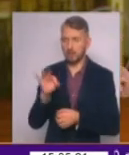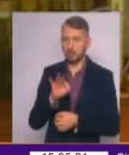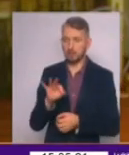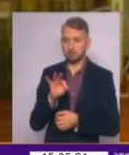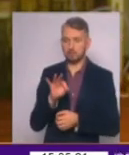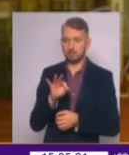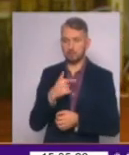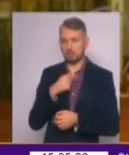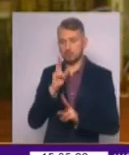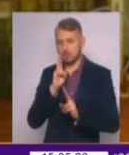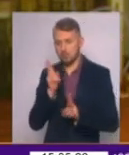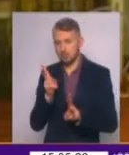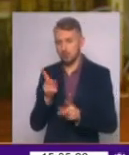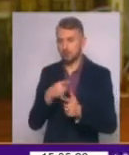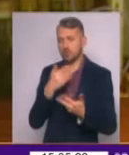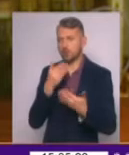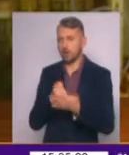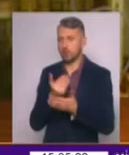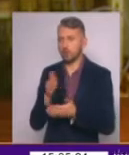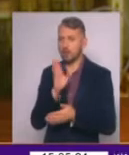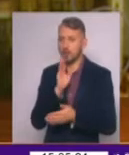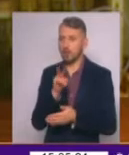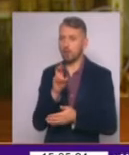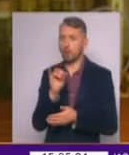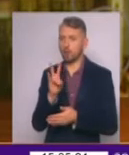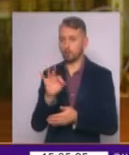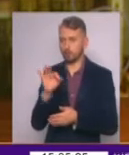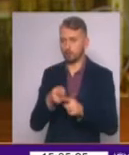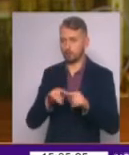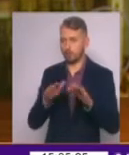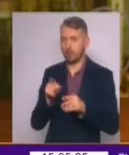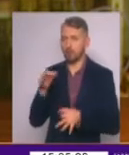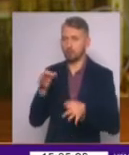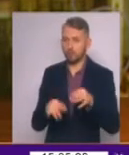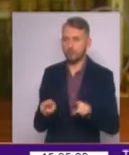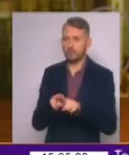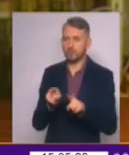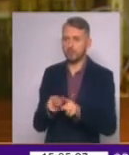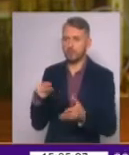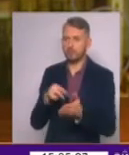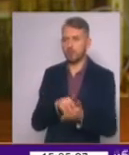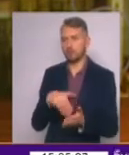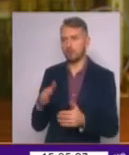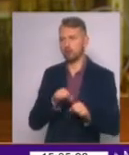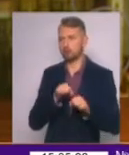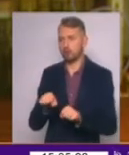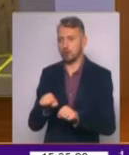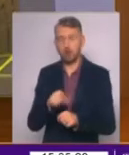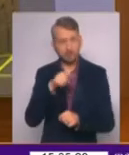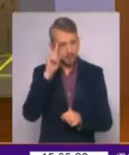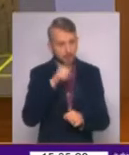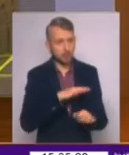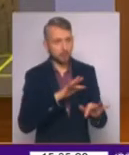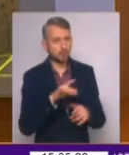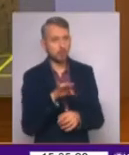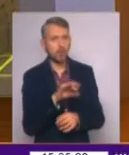ну, я не знаю, чи зверталася до вас пані Лобан з приводу цієї історії, там суд все-таки став на сторону. Ви знаєте, що відбувалося по Ревуцькій